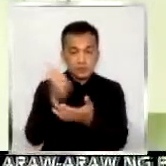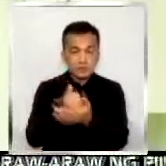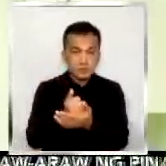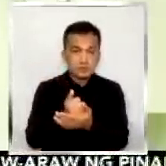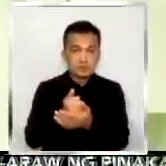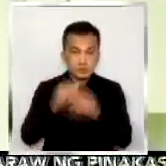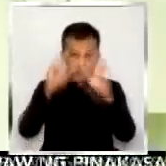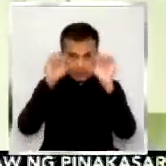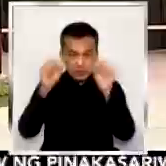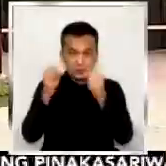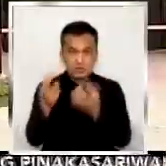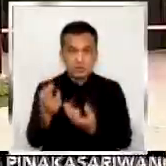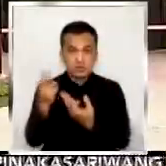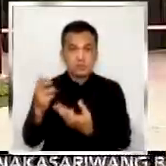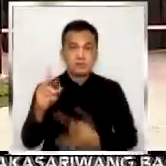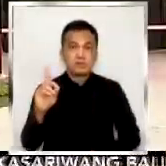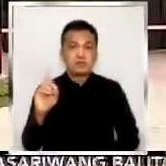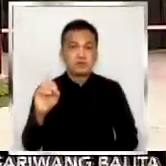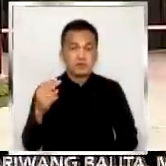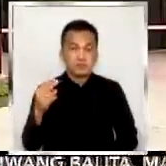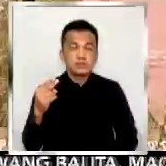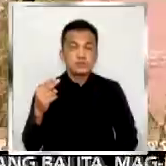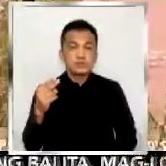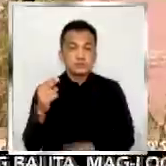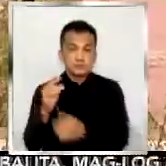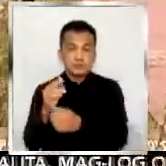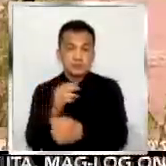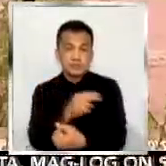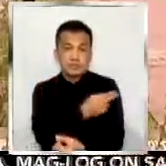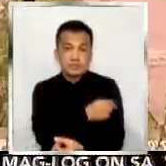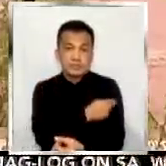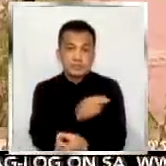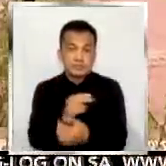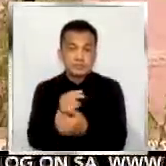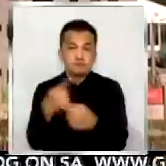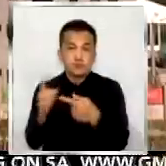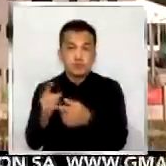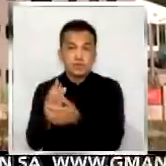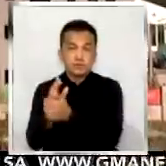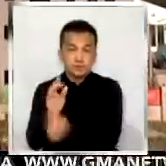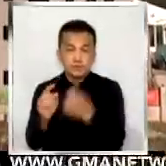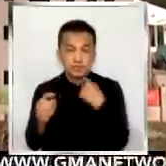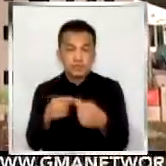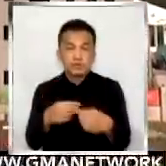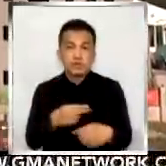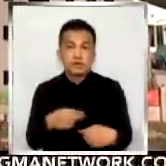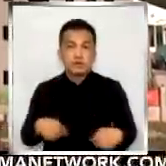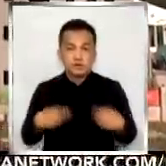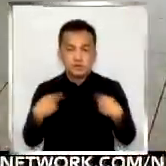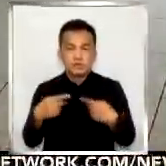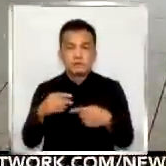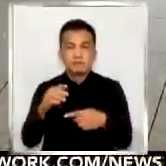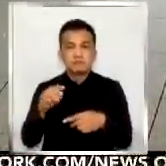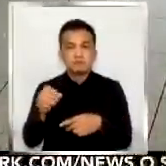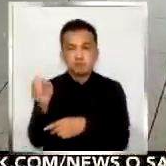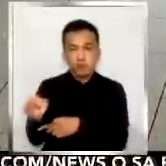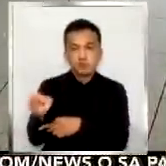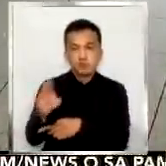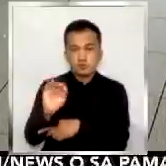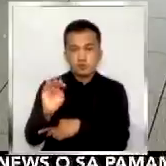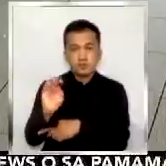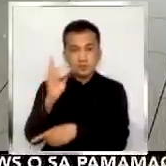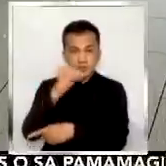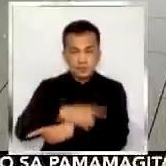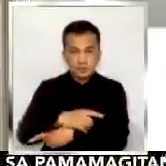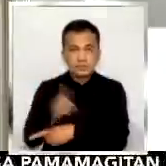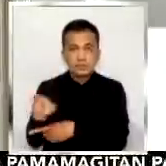DOH at health experts na gawing mandatory ang pagtapos sa 14-day quarantine period sa New Clark City. Ang hanggang December